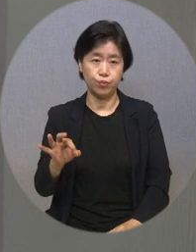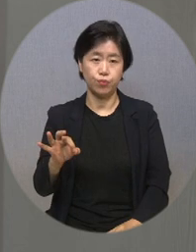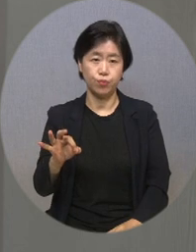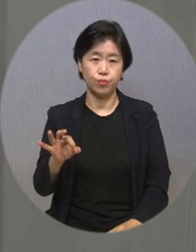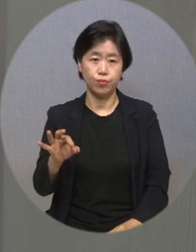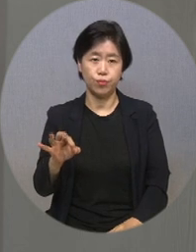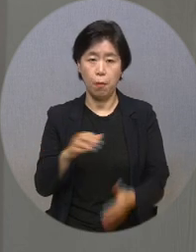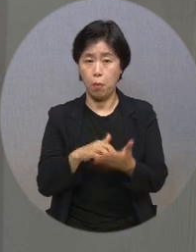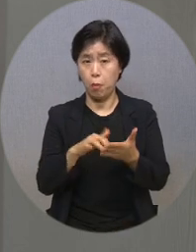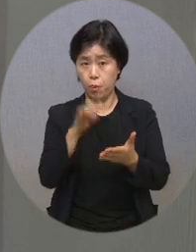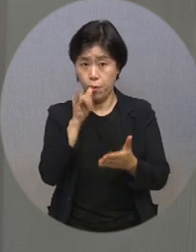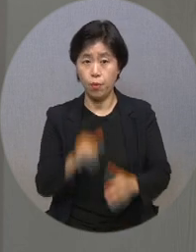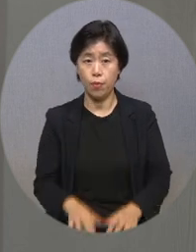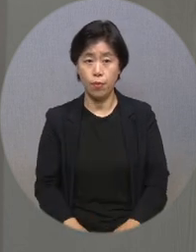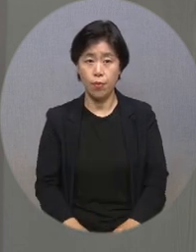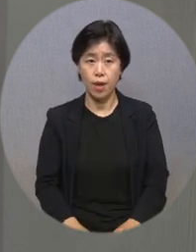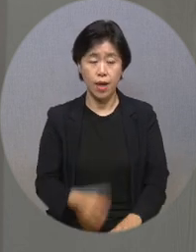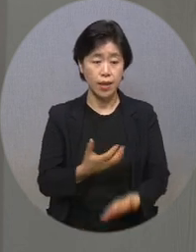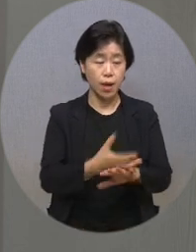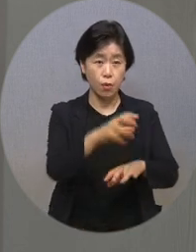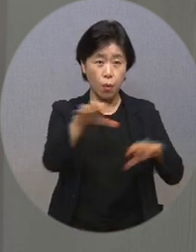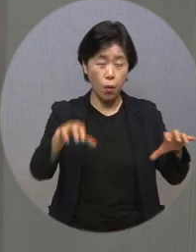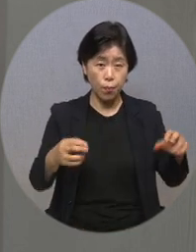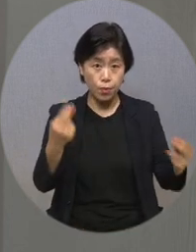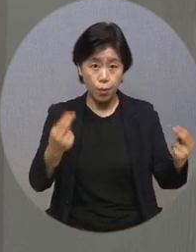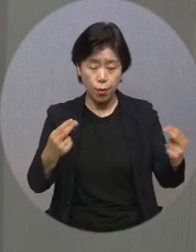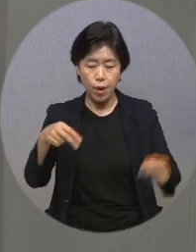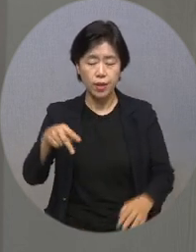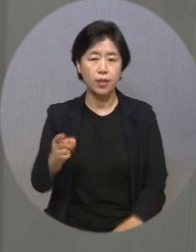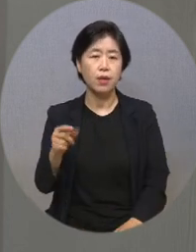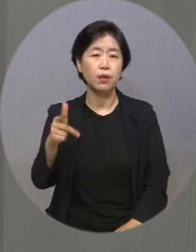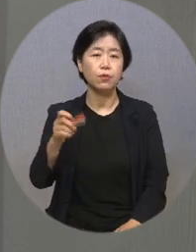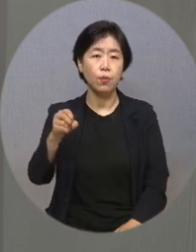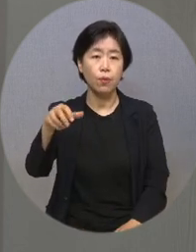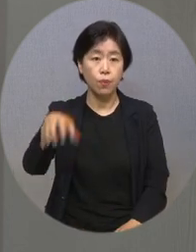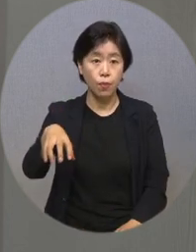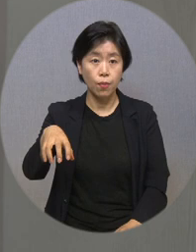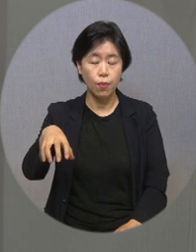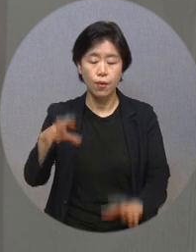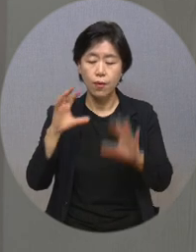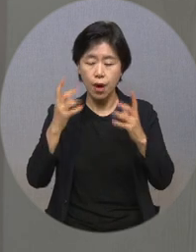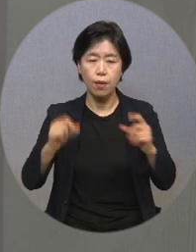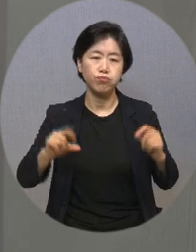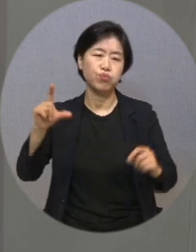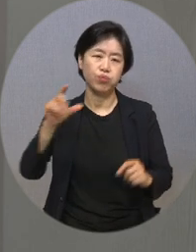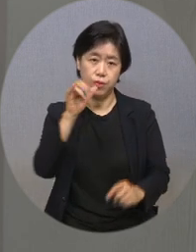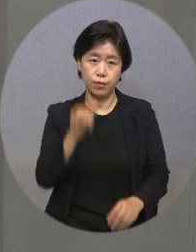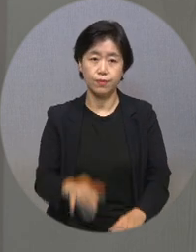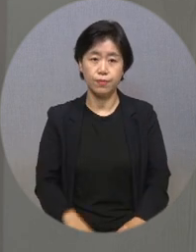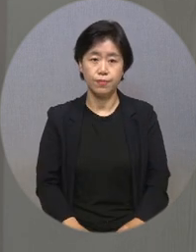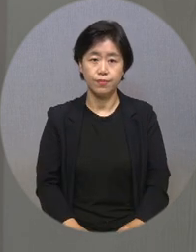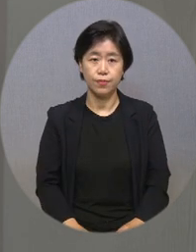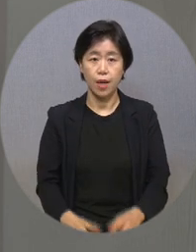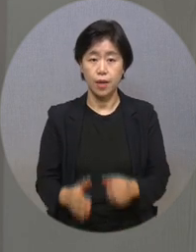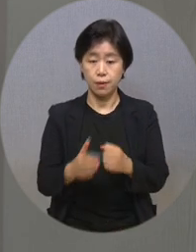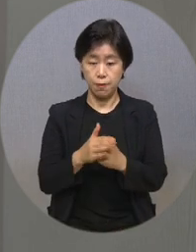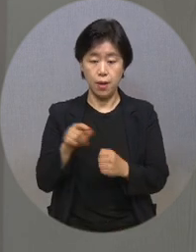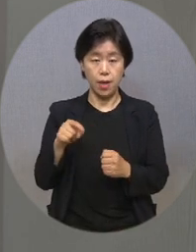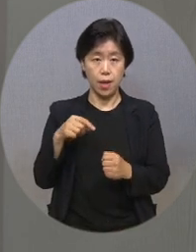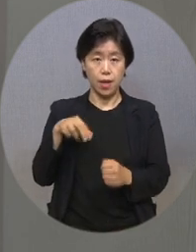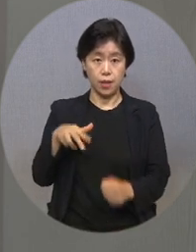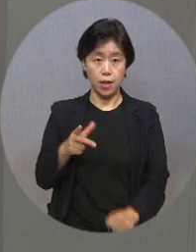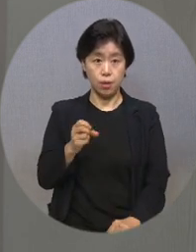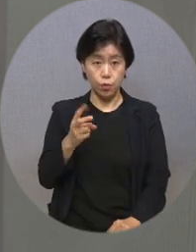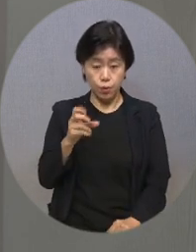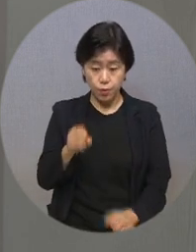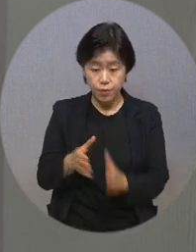인구가 훨씬 많다고 볼 수 있죠. 그러다 보니까 세종시도 또 시민들도 아이들에 대한 그 관심이 굉장히 많은